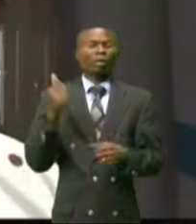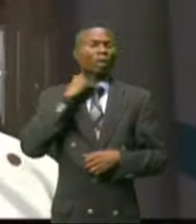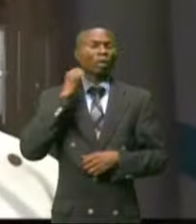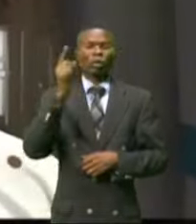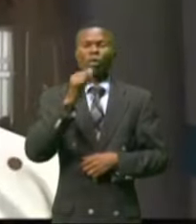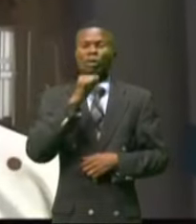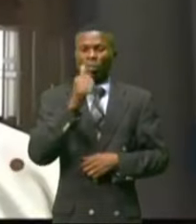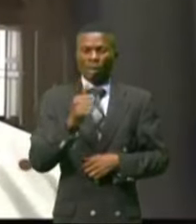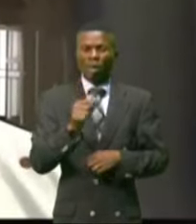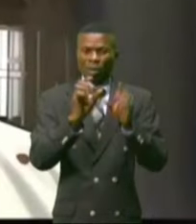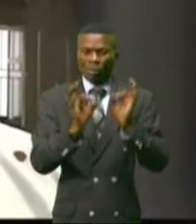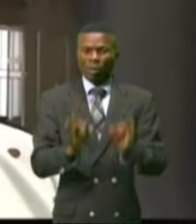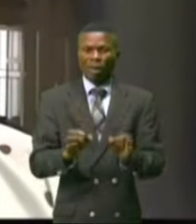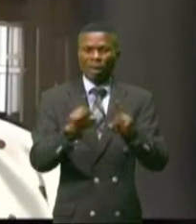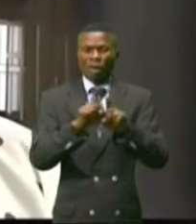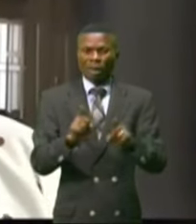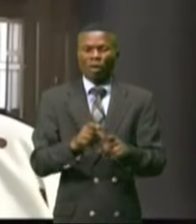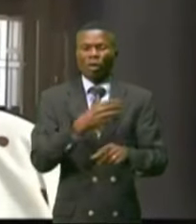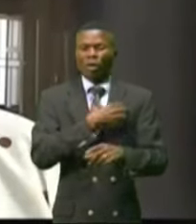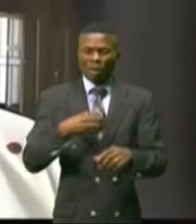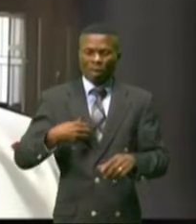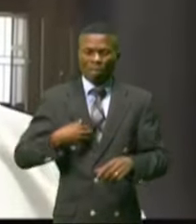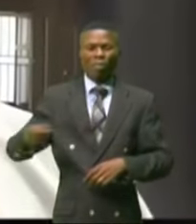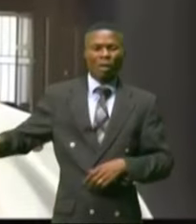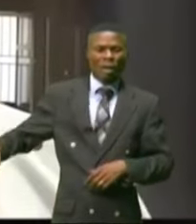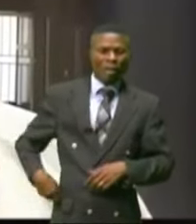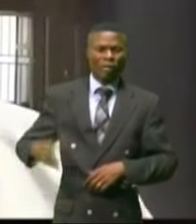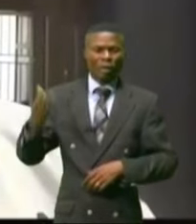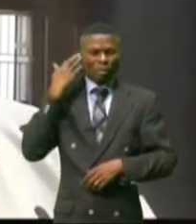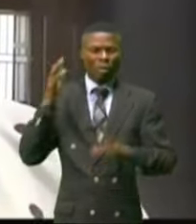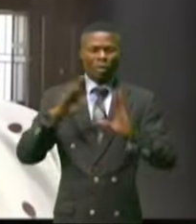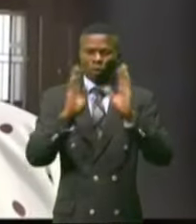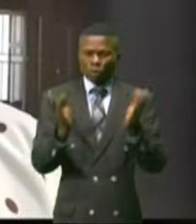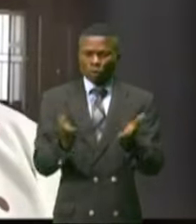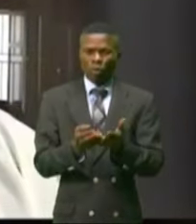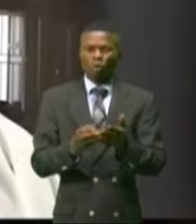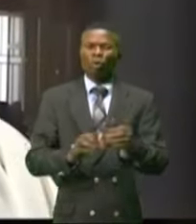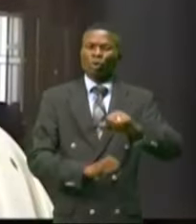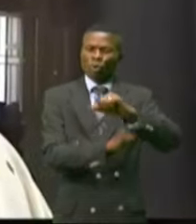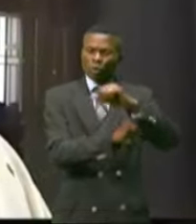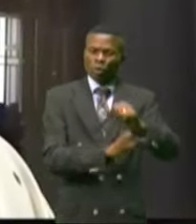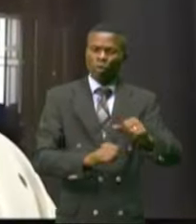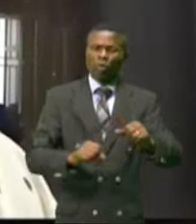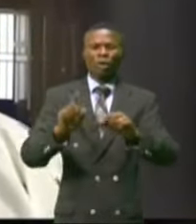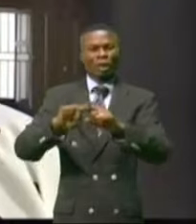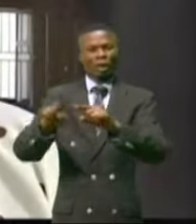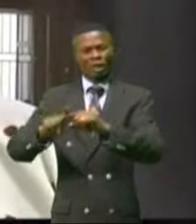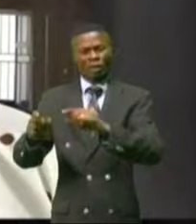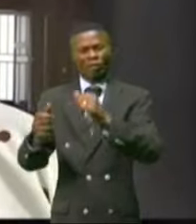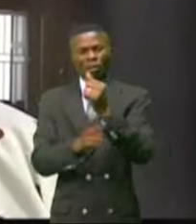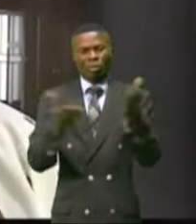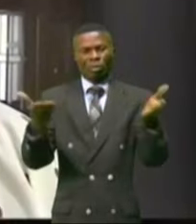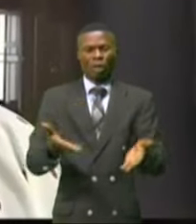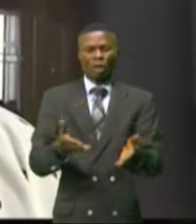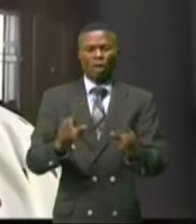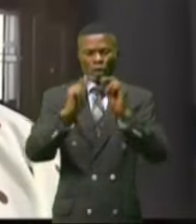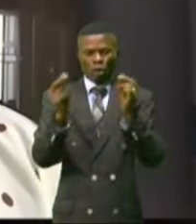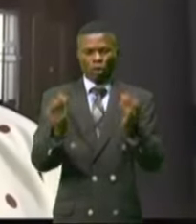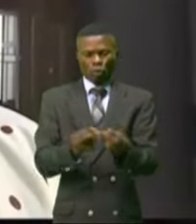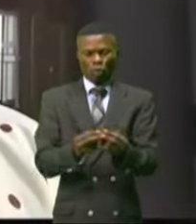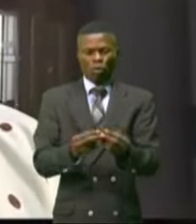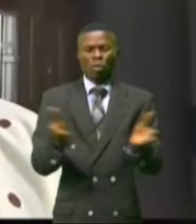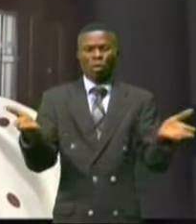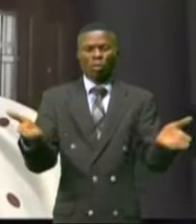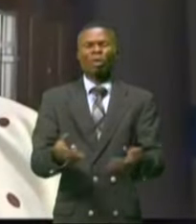il y avait toute l'équipe technique aussi, l'équipe d'appui, en tout cas l'échantillon était très